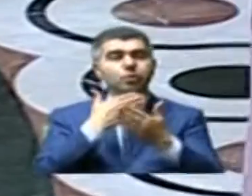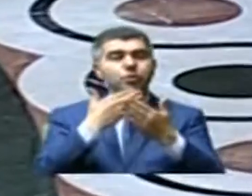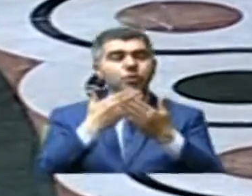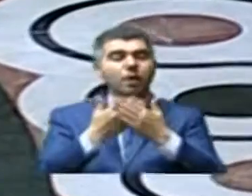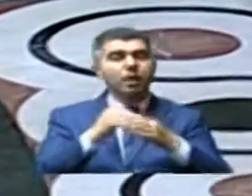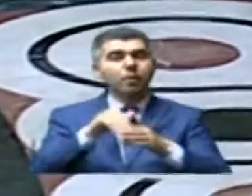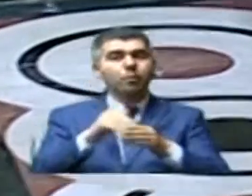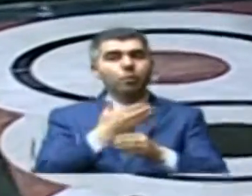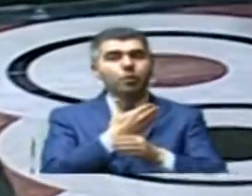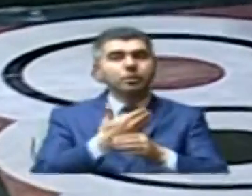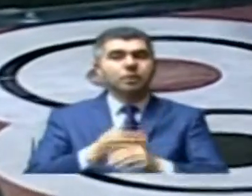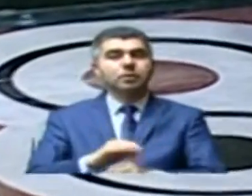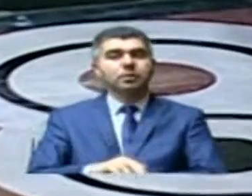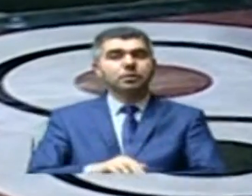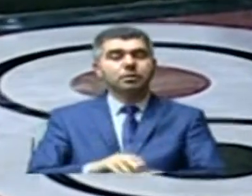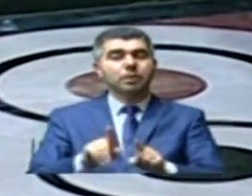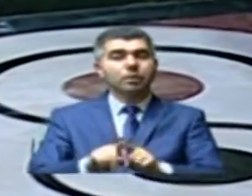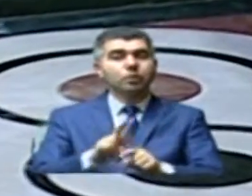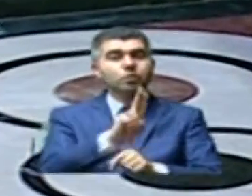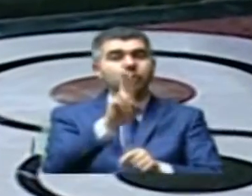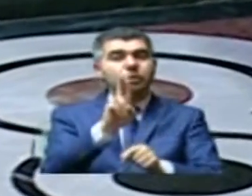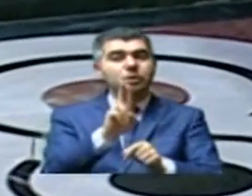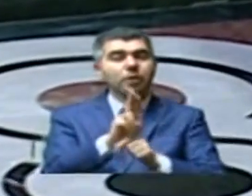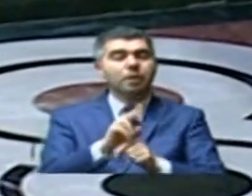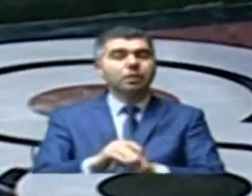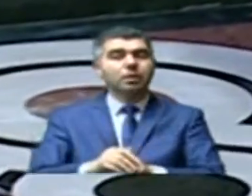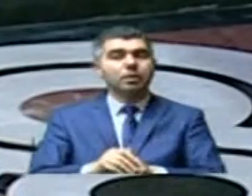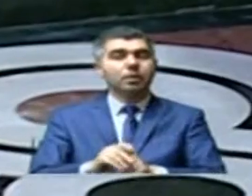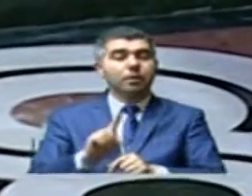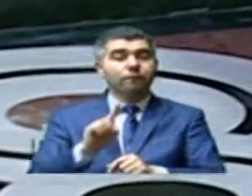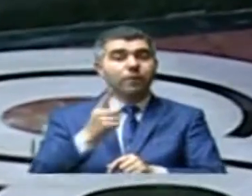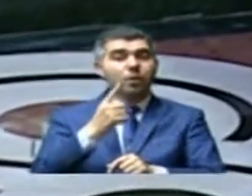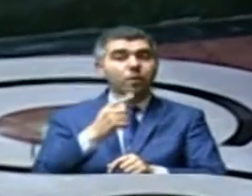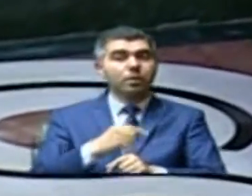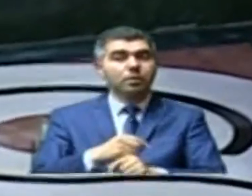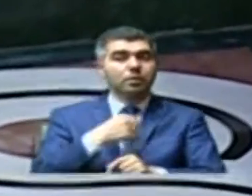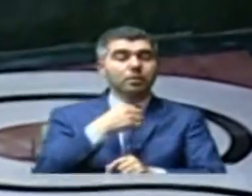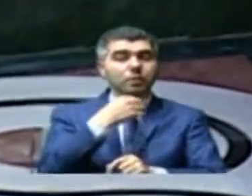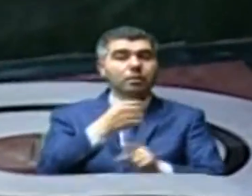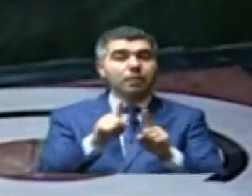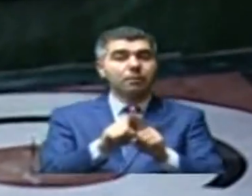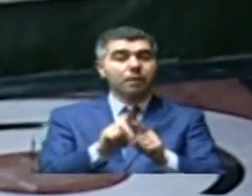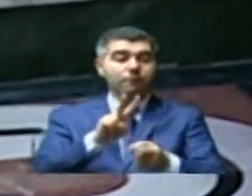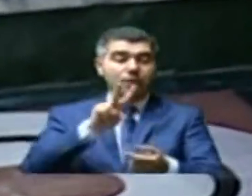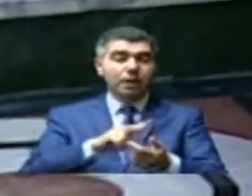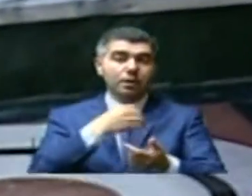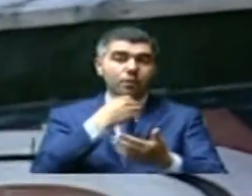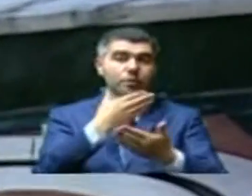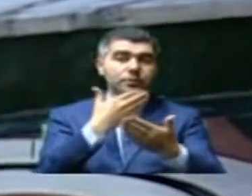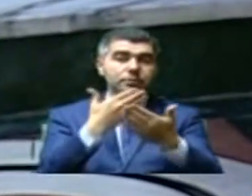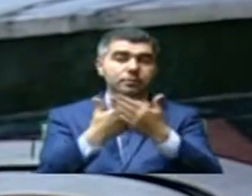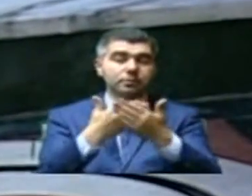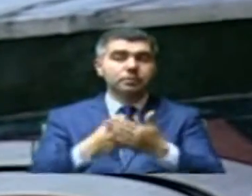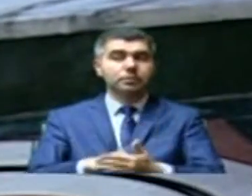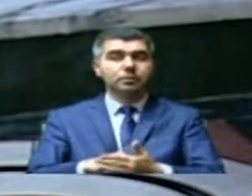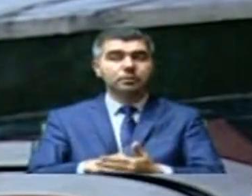سيد المستشار المحترم على طرحك هذا السؤال، أولا يجب أن نقول الحقيقة كاملة. نصف